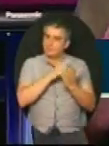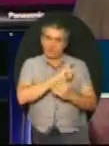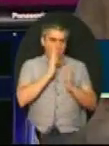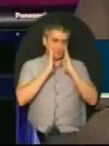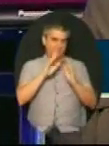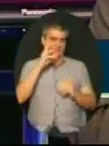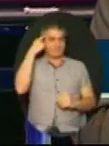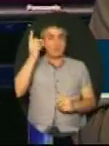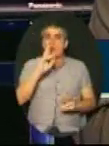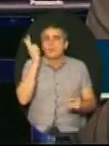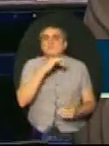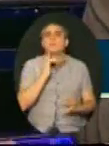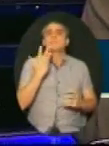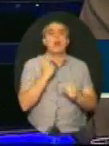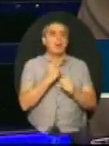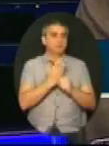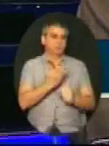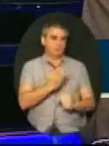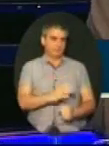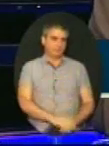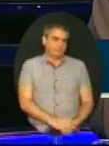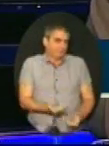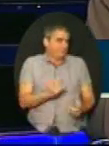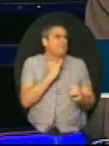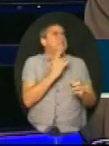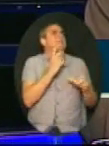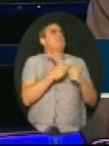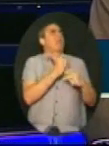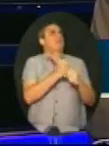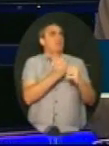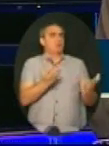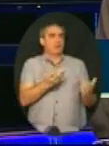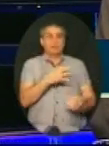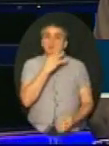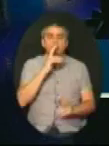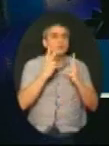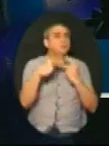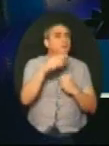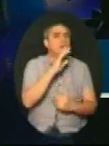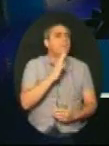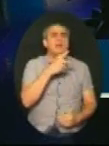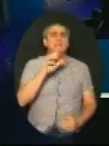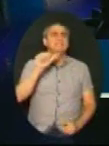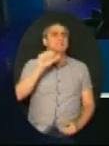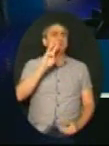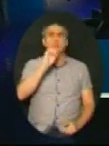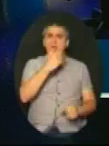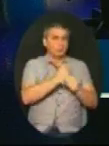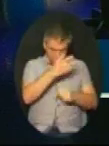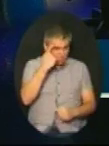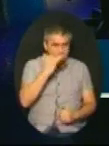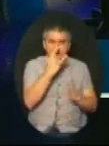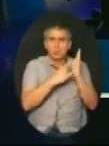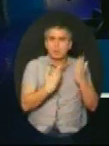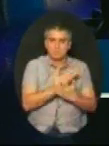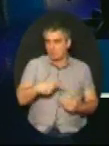מאמינים באידיאולוגיה, הם פשוט לא מבינים מה לעזאזל רוצים מפלגת העבודה. ואחת הבעיות היא שלמשל, אם תשאלו את הציבור, מה שמולי עשה? אתם יודעים מה הוא עשה? איזה חוקים